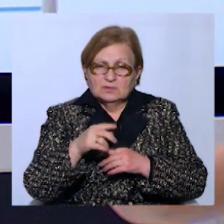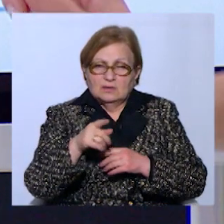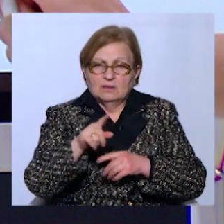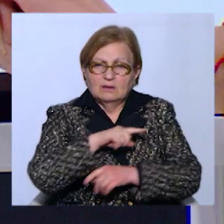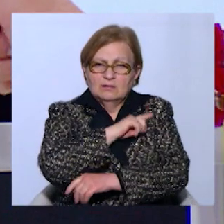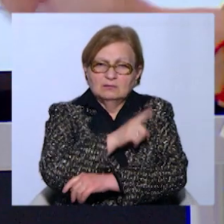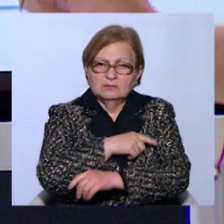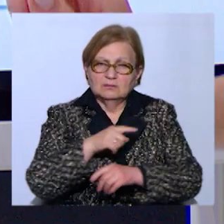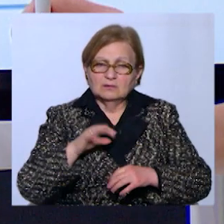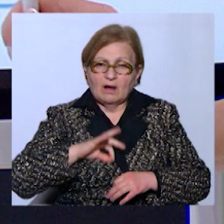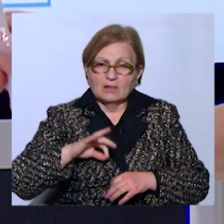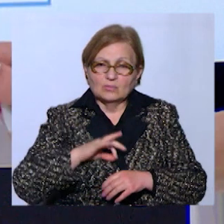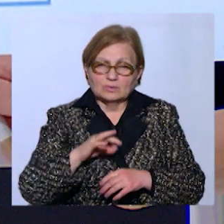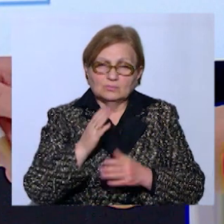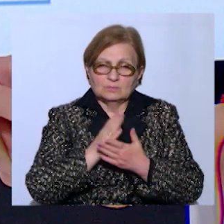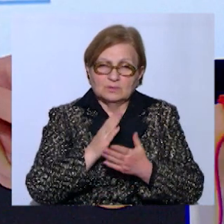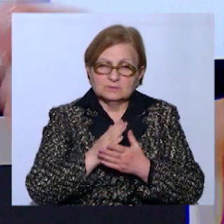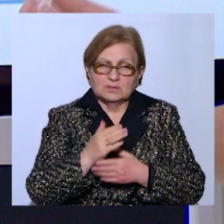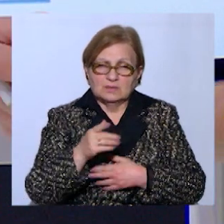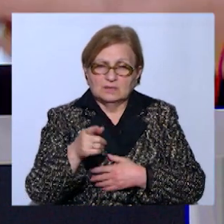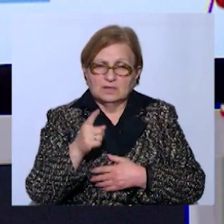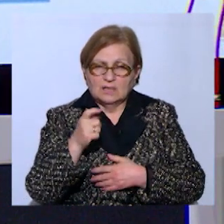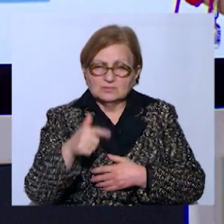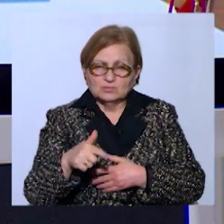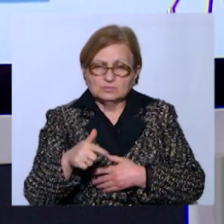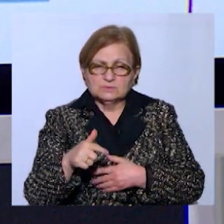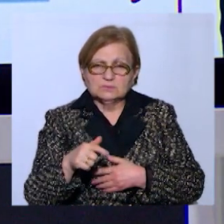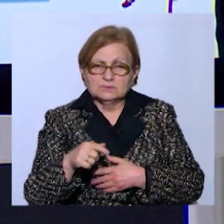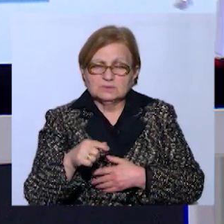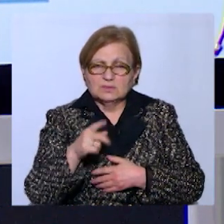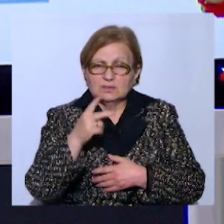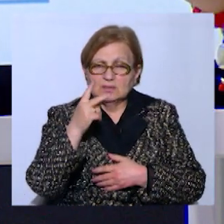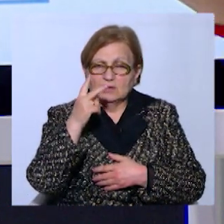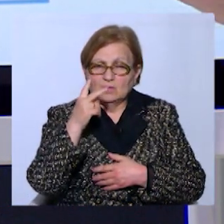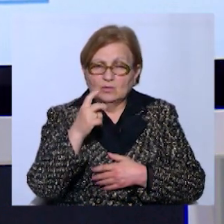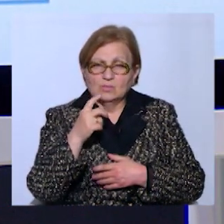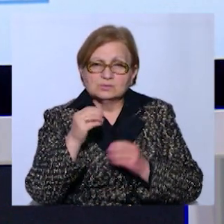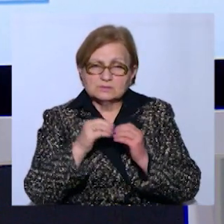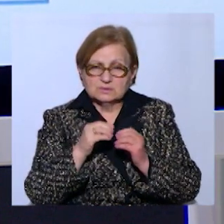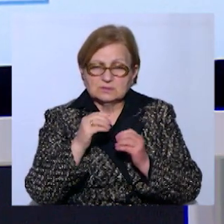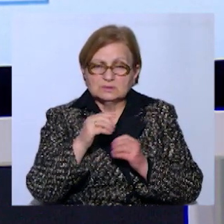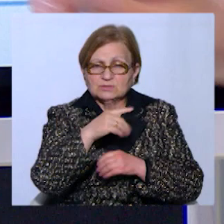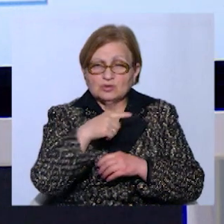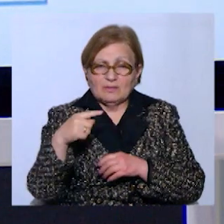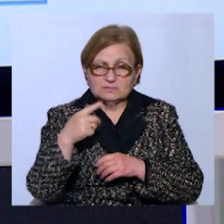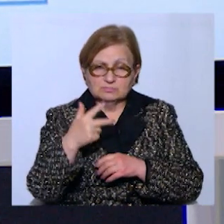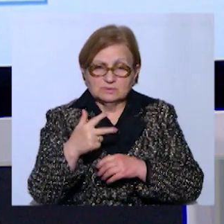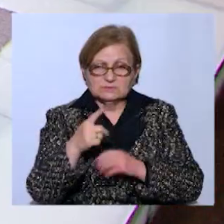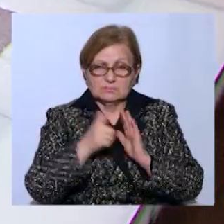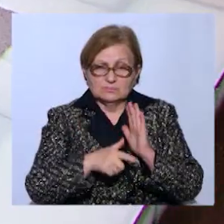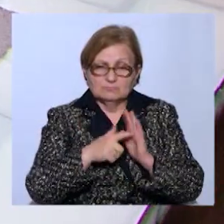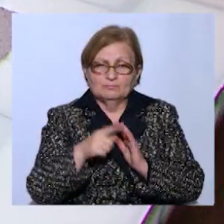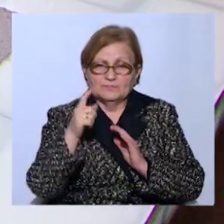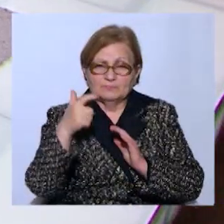210. 6 ფილის კალორიულობა არის 120. ესე იგი, 210 შეფარდებული 3-თან არის 70,